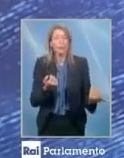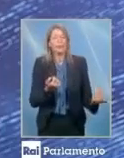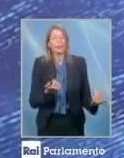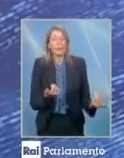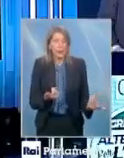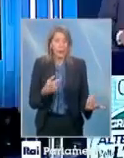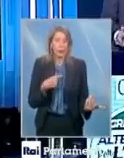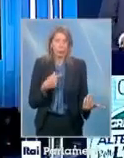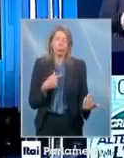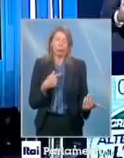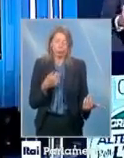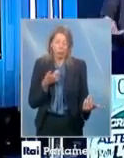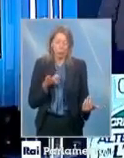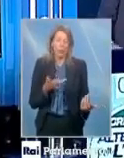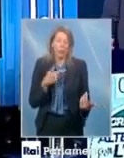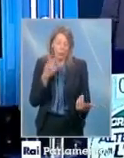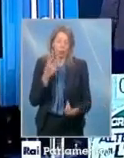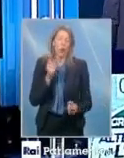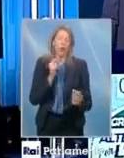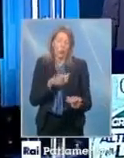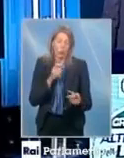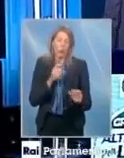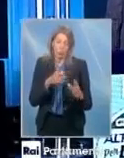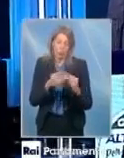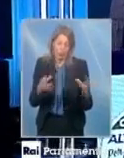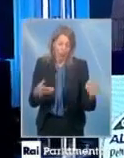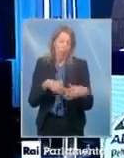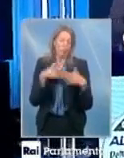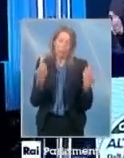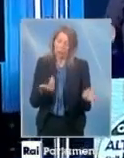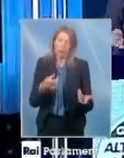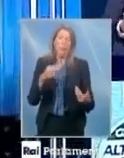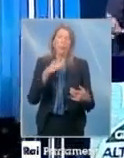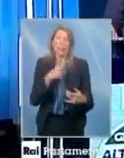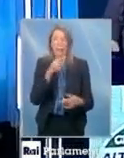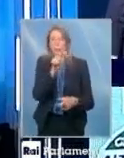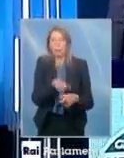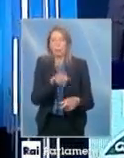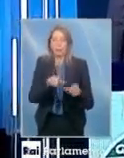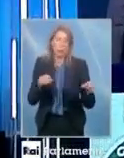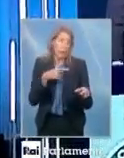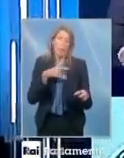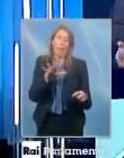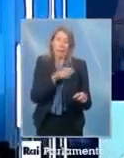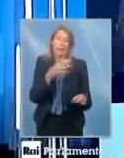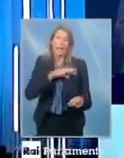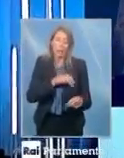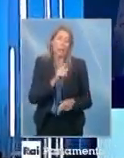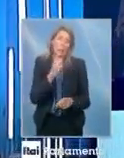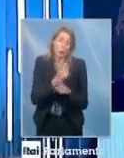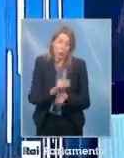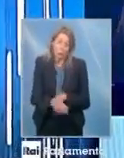che abbiamo visto, insomma delle storture, delle truffe che ci sono state attorno al reddito cittadinanza, di tante persone che lo percepiscono e che non dovrebbero prenderlo, non pensiamo che in